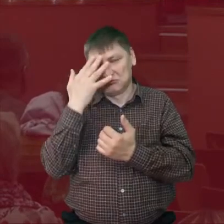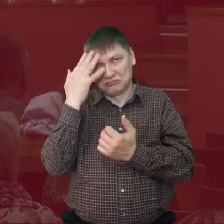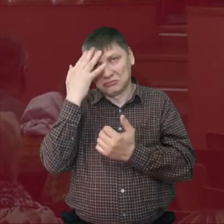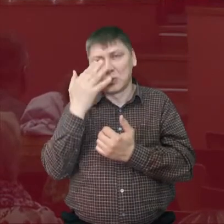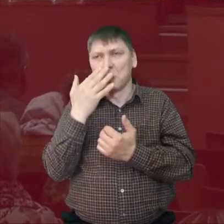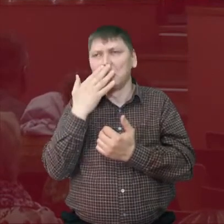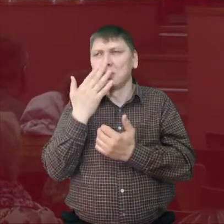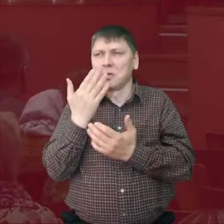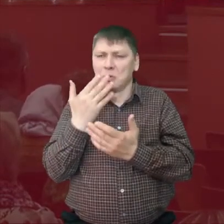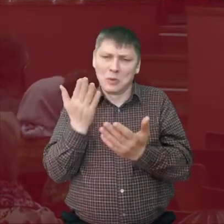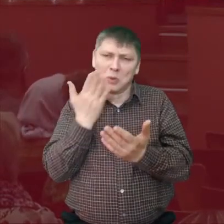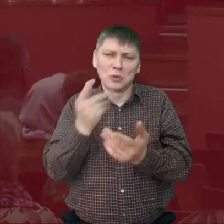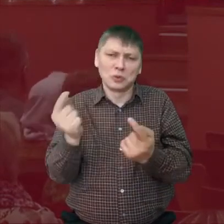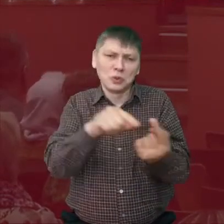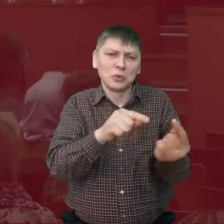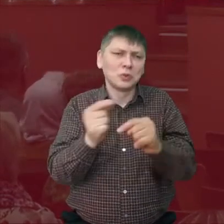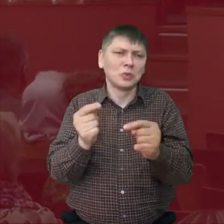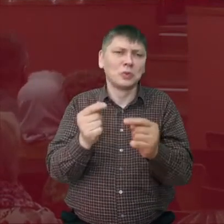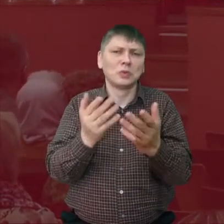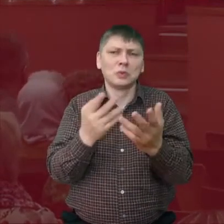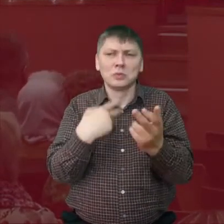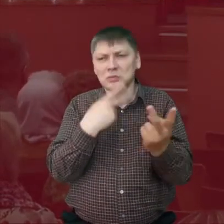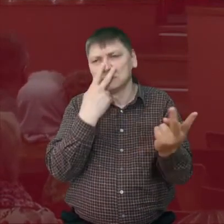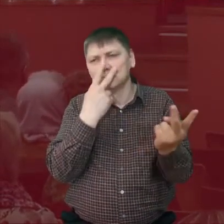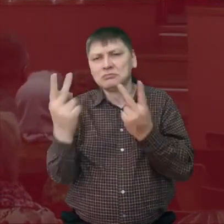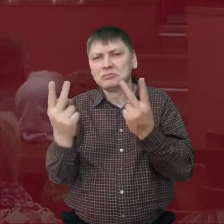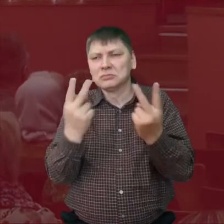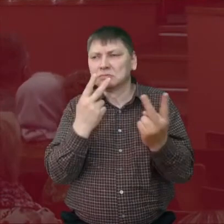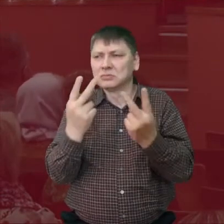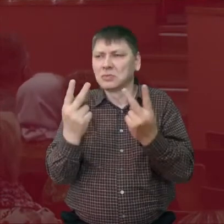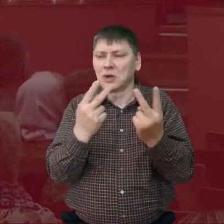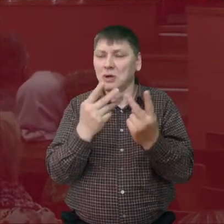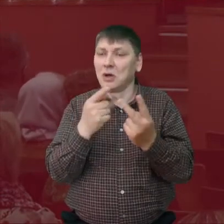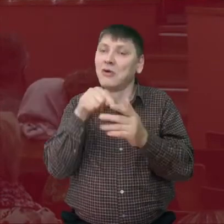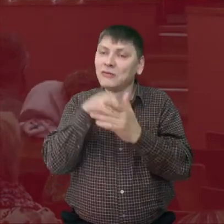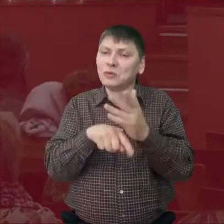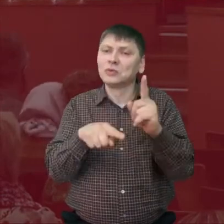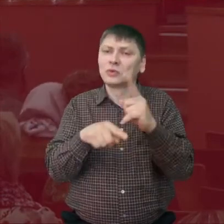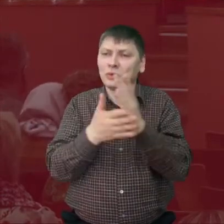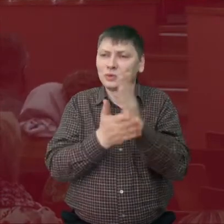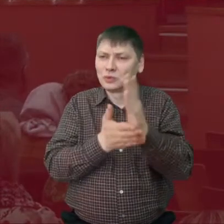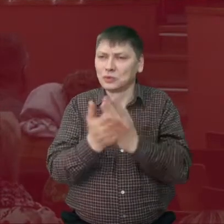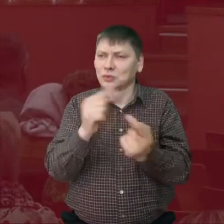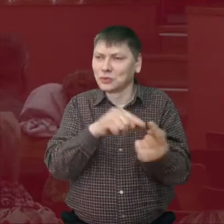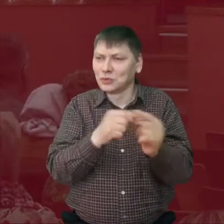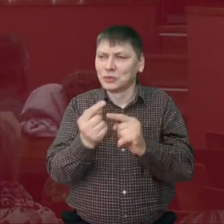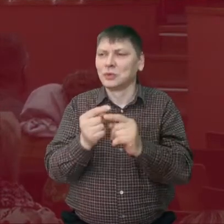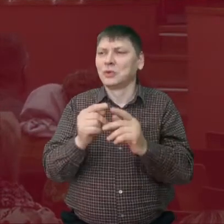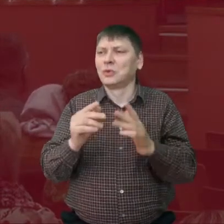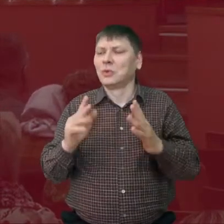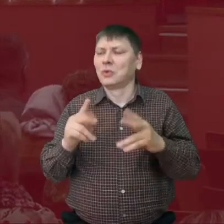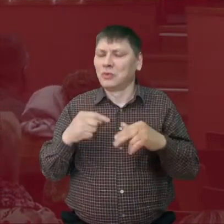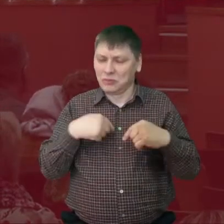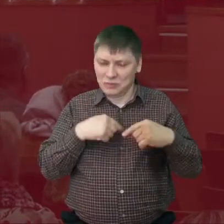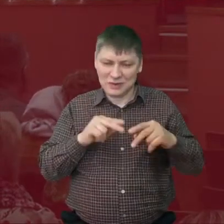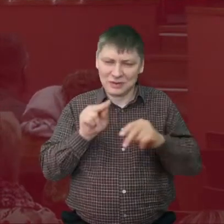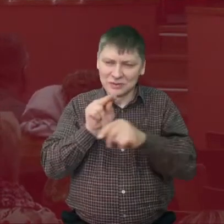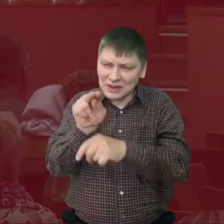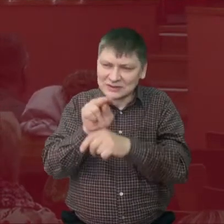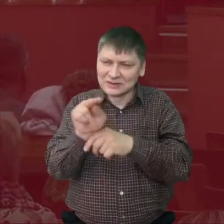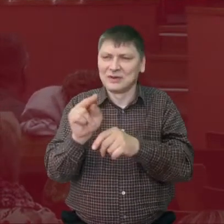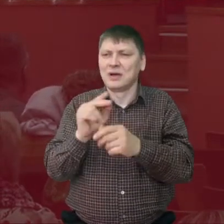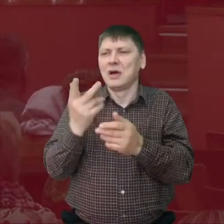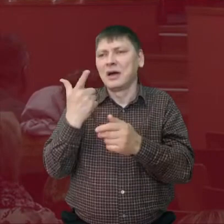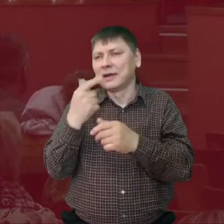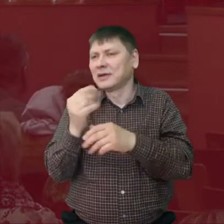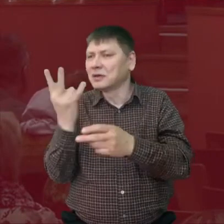любовь в церкви, она проявляется и в служении друг другу, в назидании, в созидании, в наставлении, где-то,